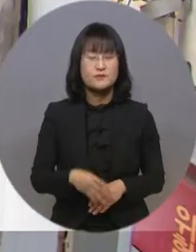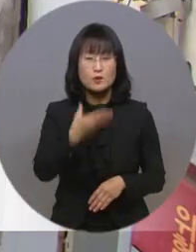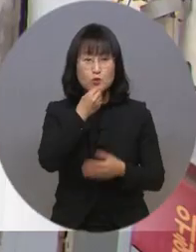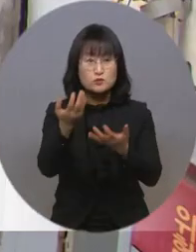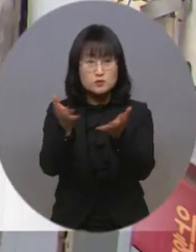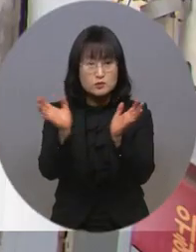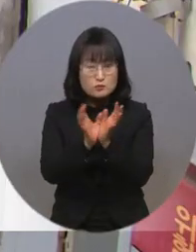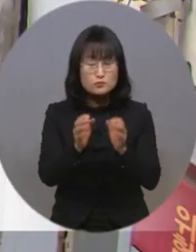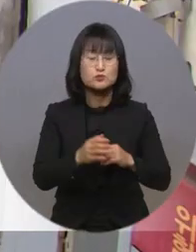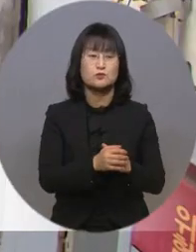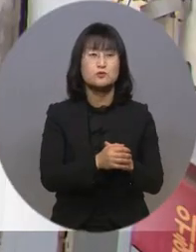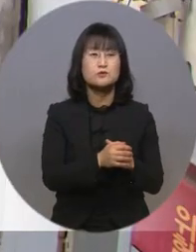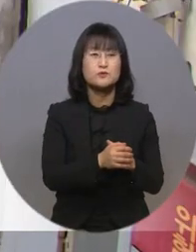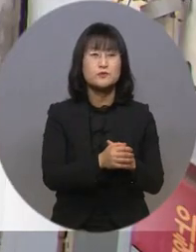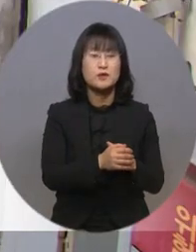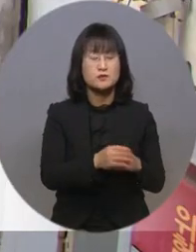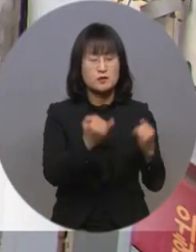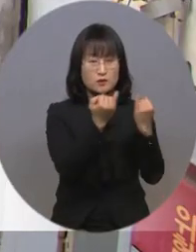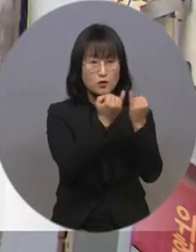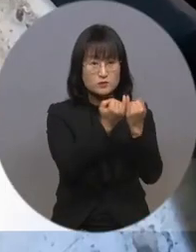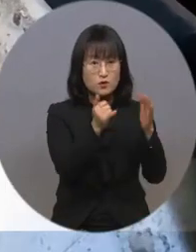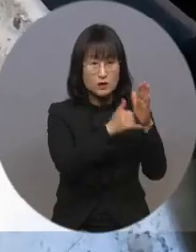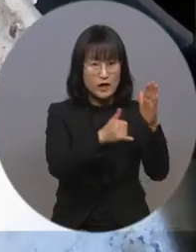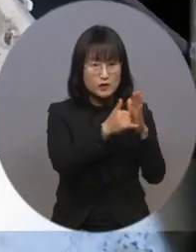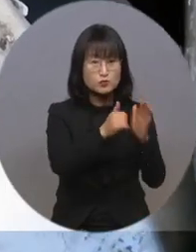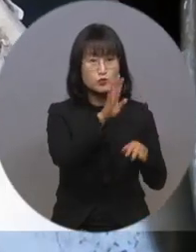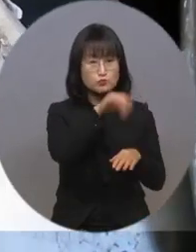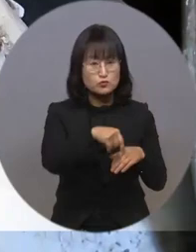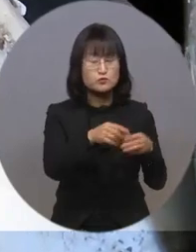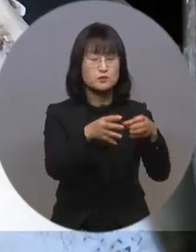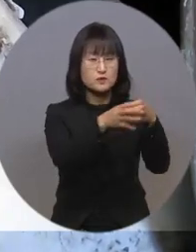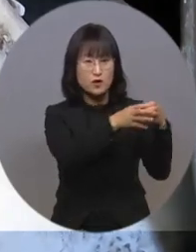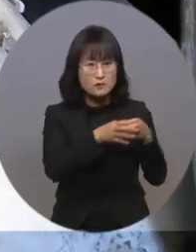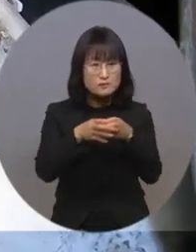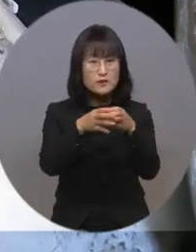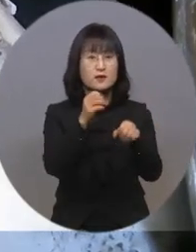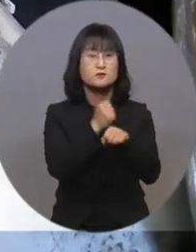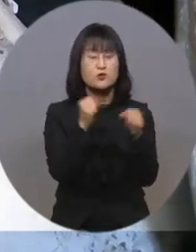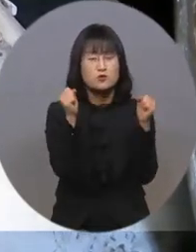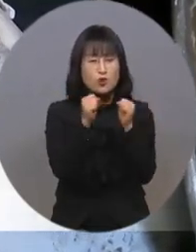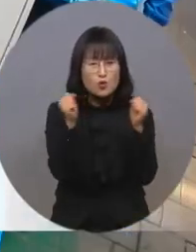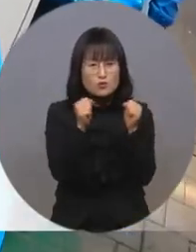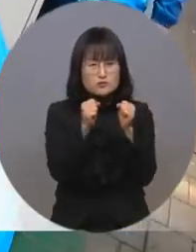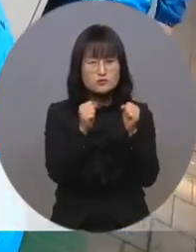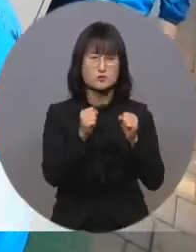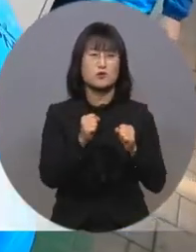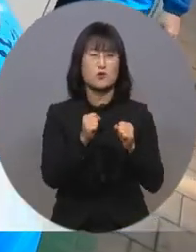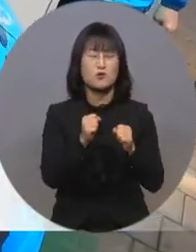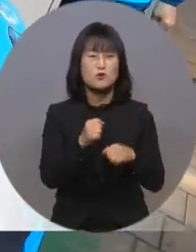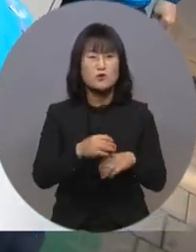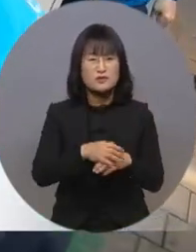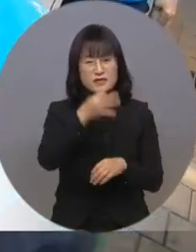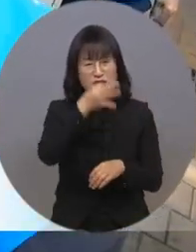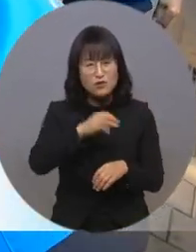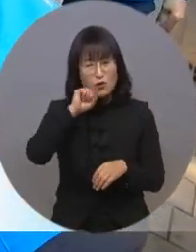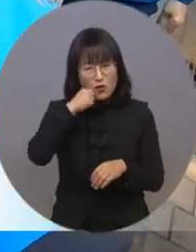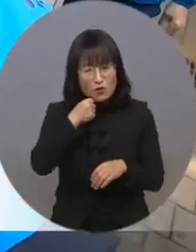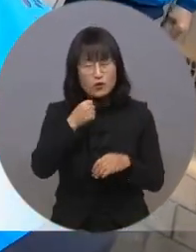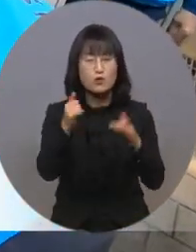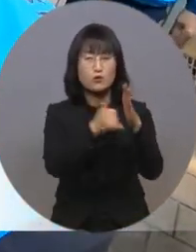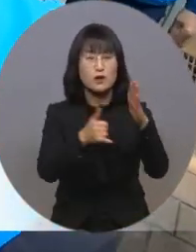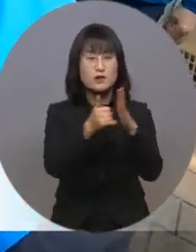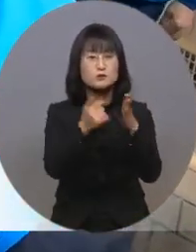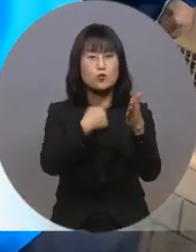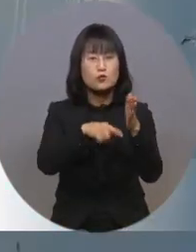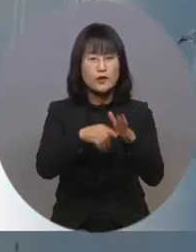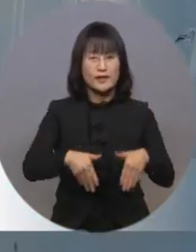보건복지부와 산업통상자원부, 여성가족부는 관계부처 합동으로 겨울철 취약계층 난방비 특별지원대책을